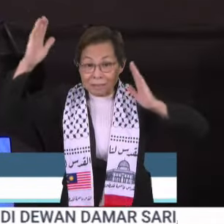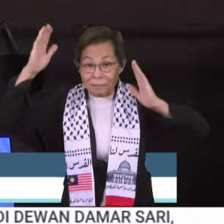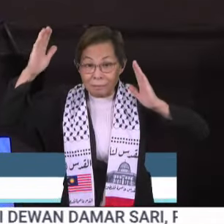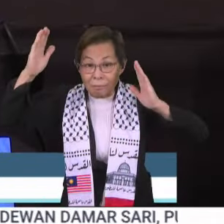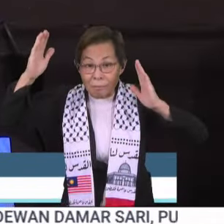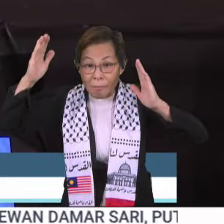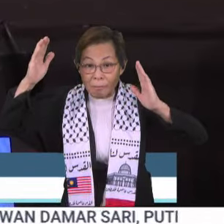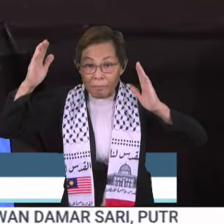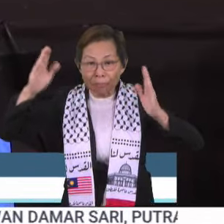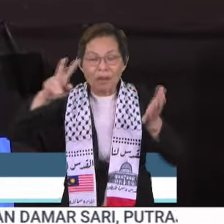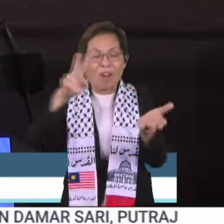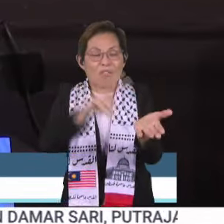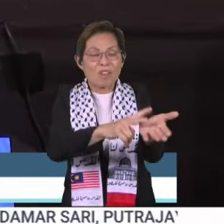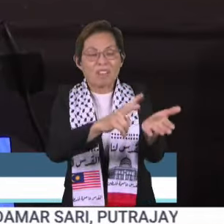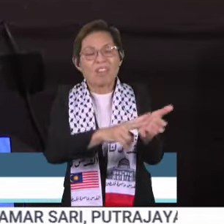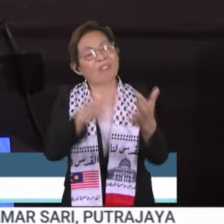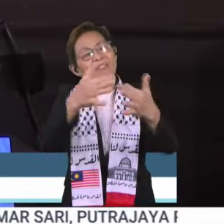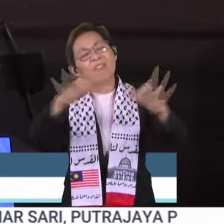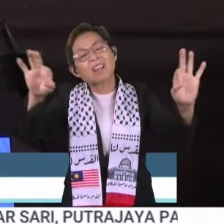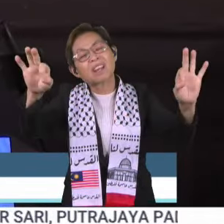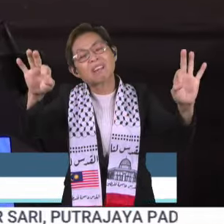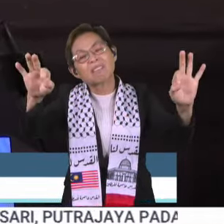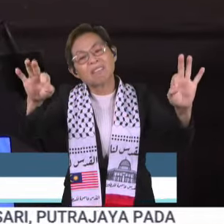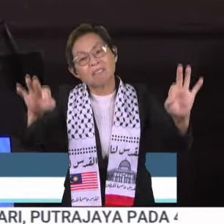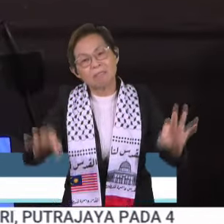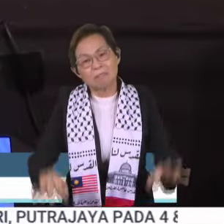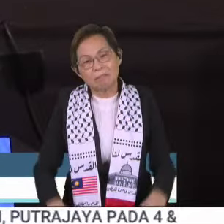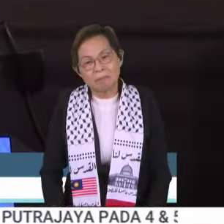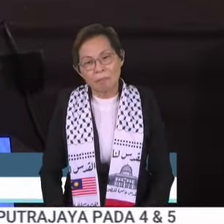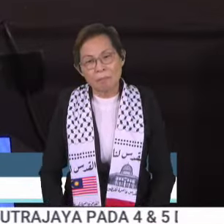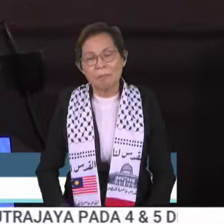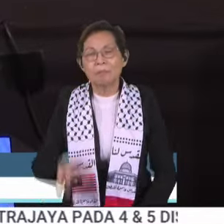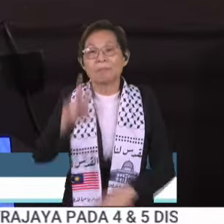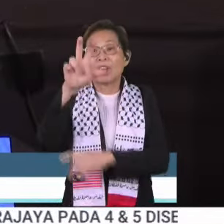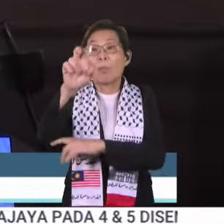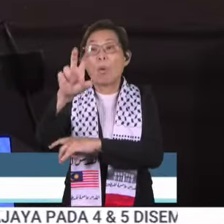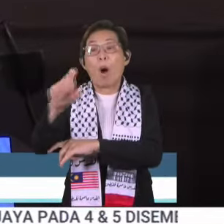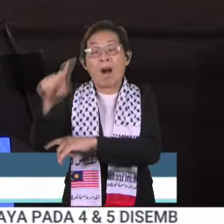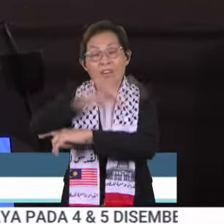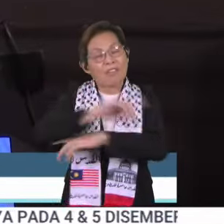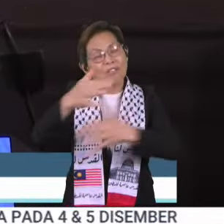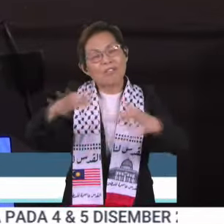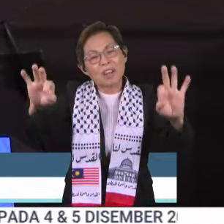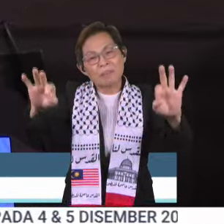Malaysia pengecualian Visa Visa selama 30